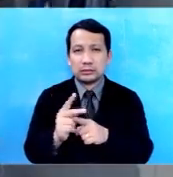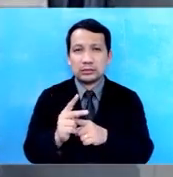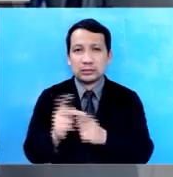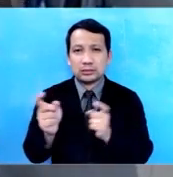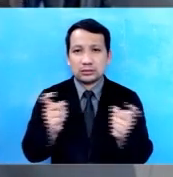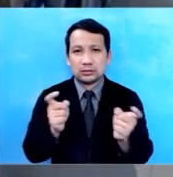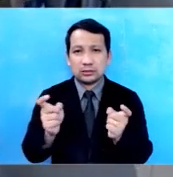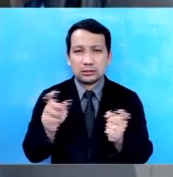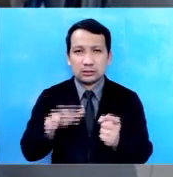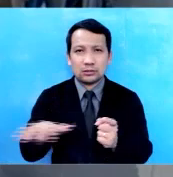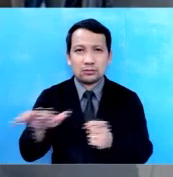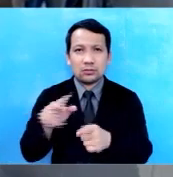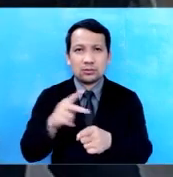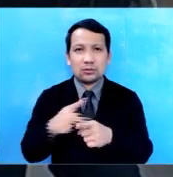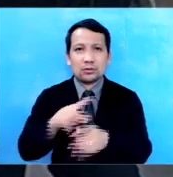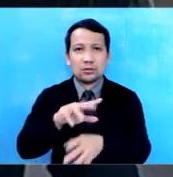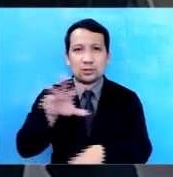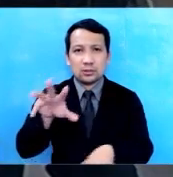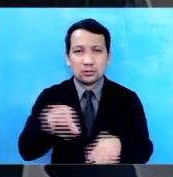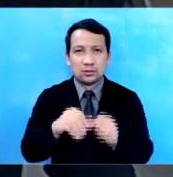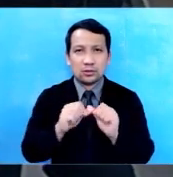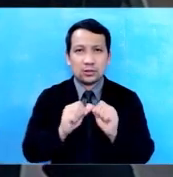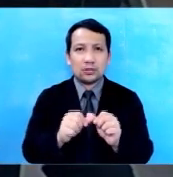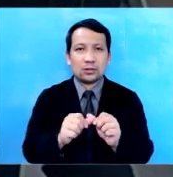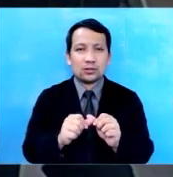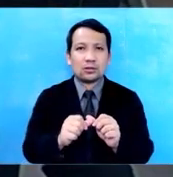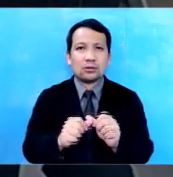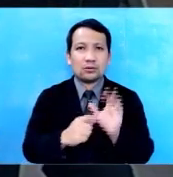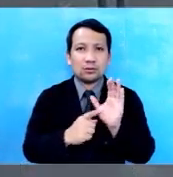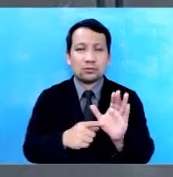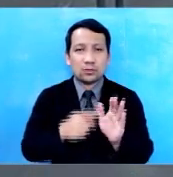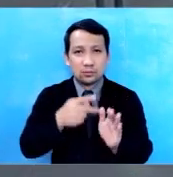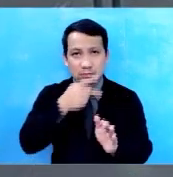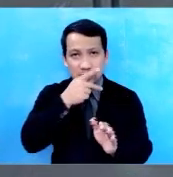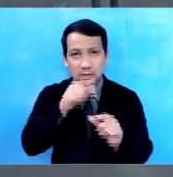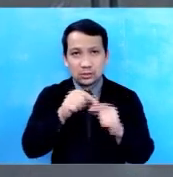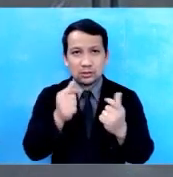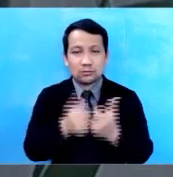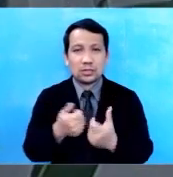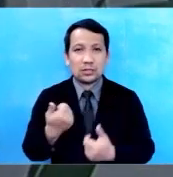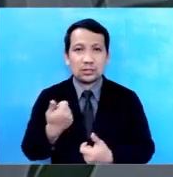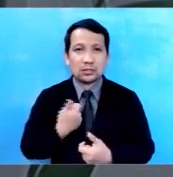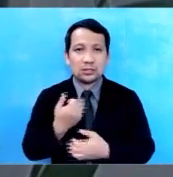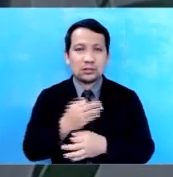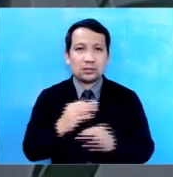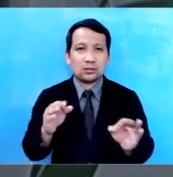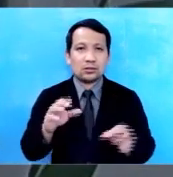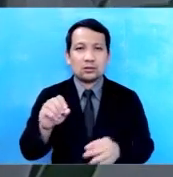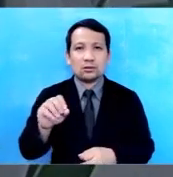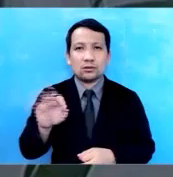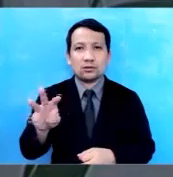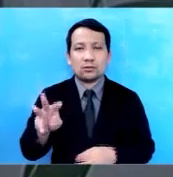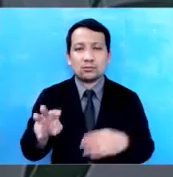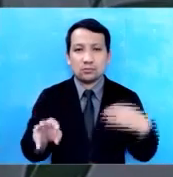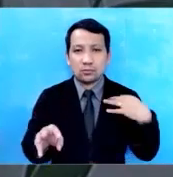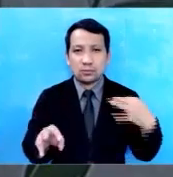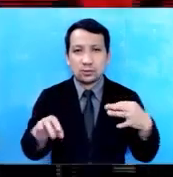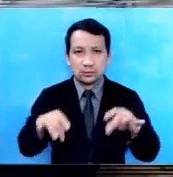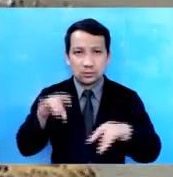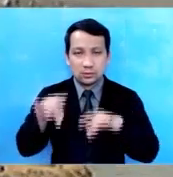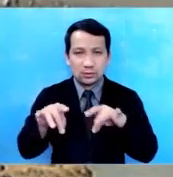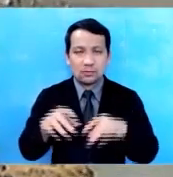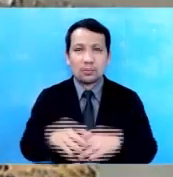nito. Sakop ng programa ang mga empleyado ng pribadong sektor, self-employed, OFW at voluntary